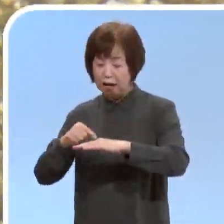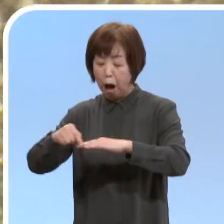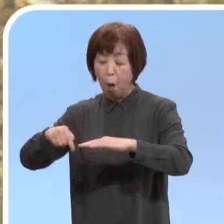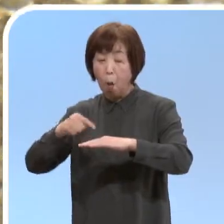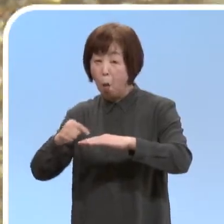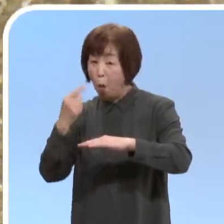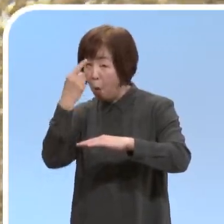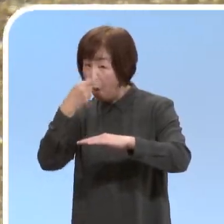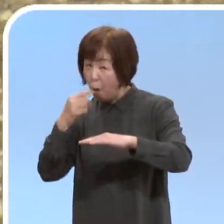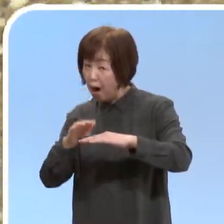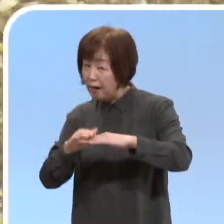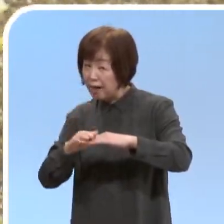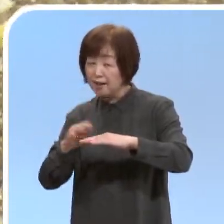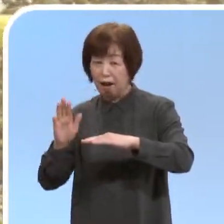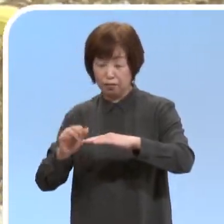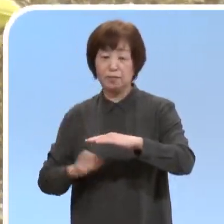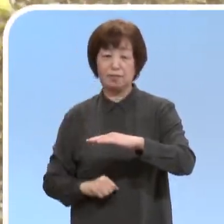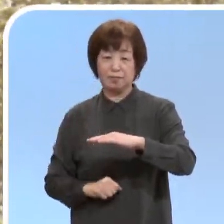やすい